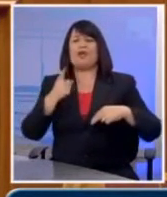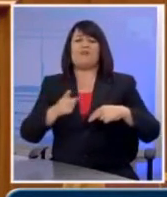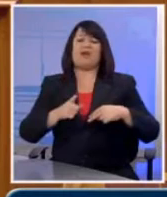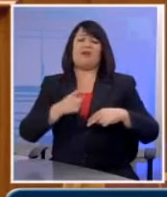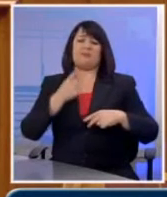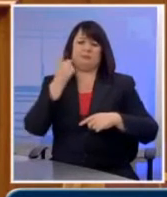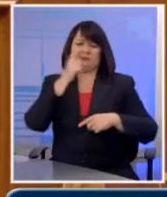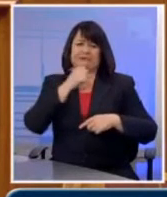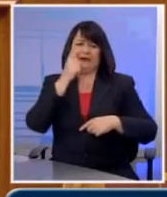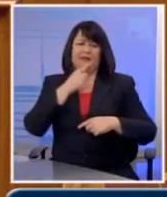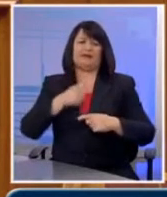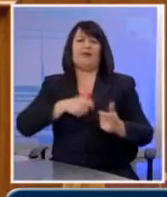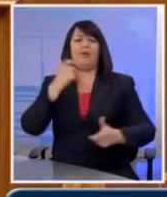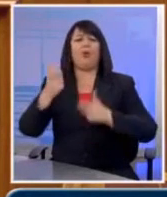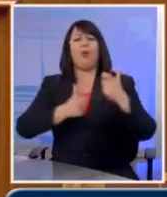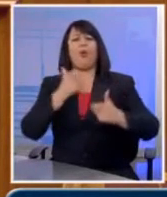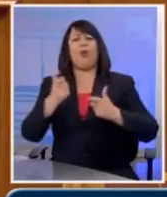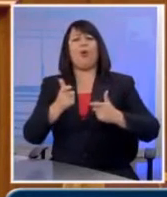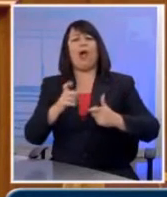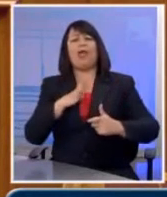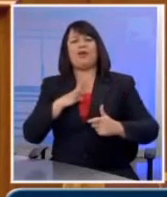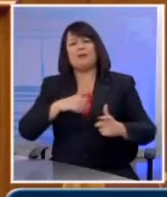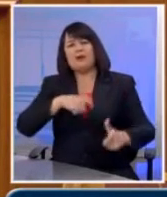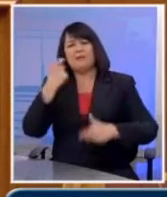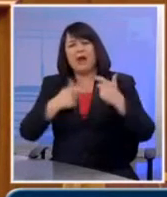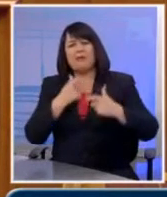διαμαρτυρόμενους την ώρα των ειδήσεων του 8 των καναλιών.